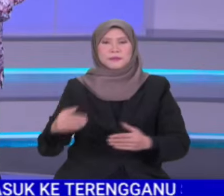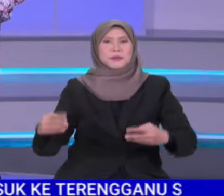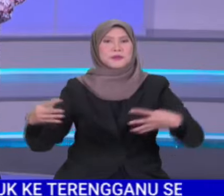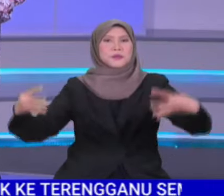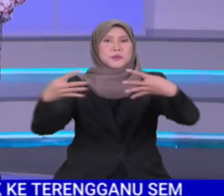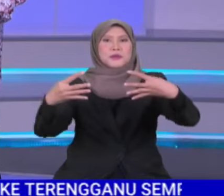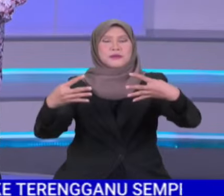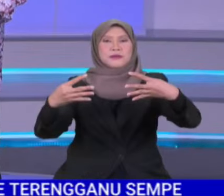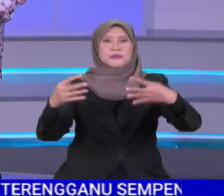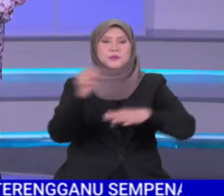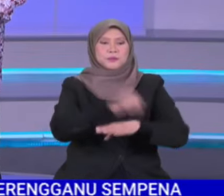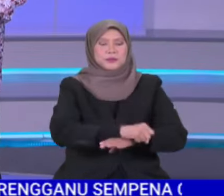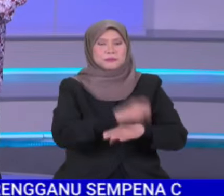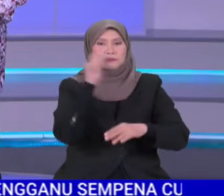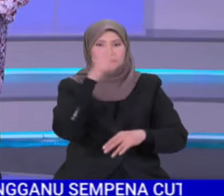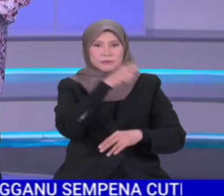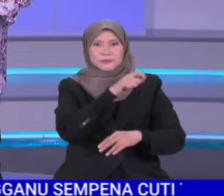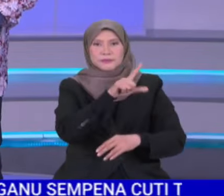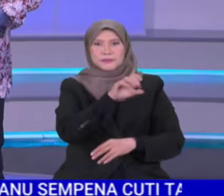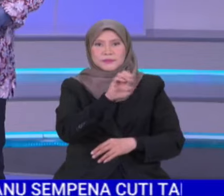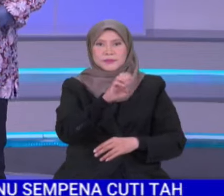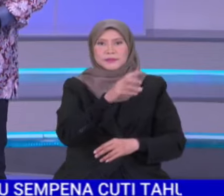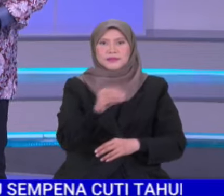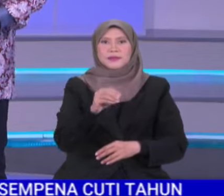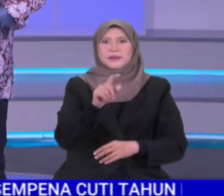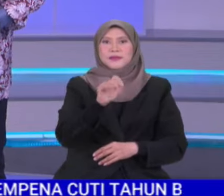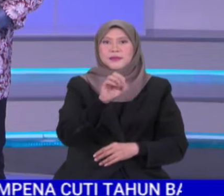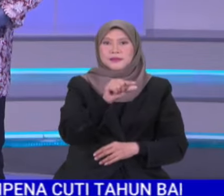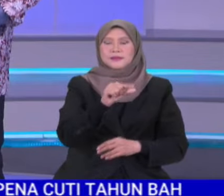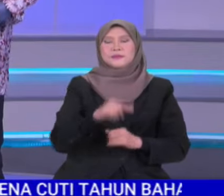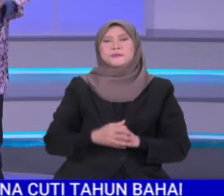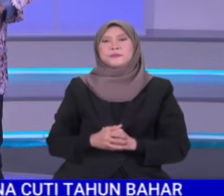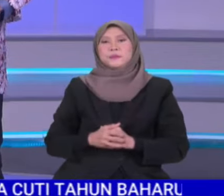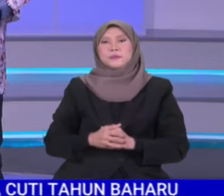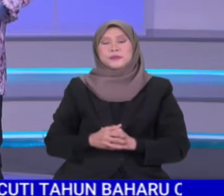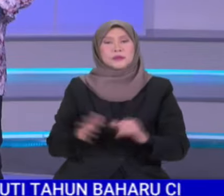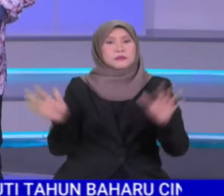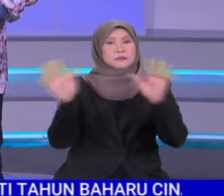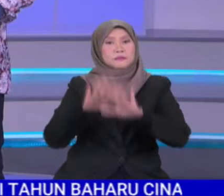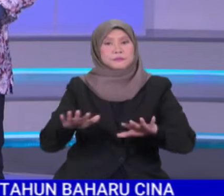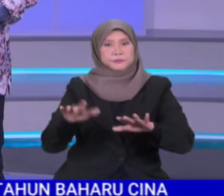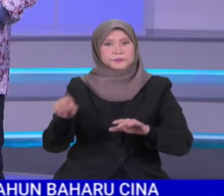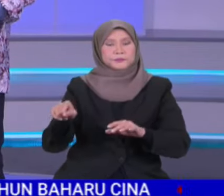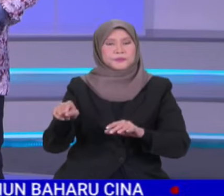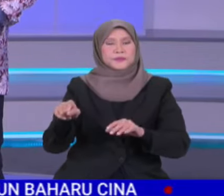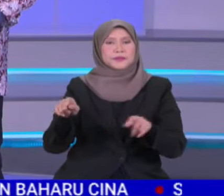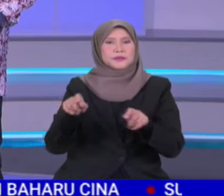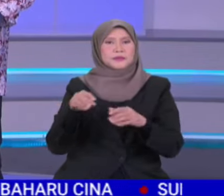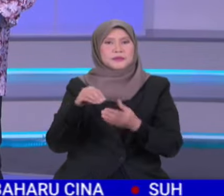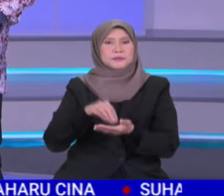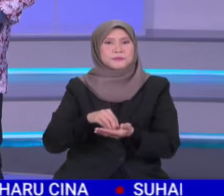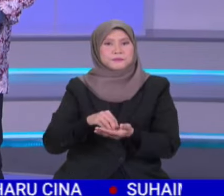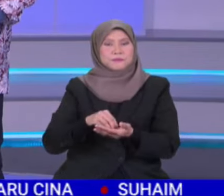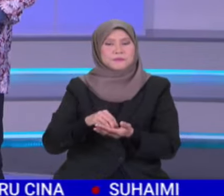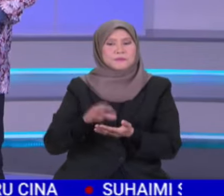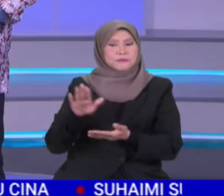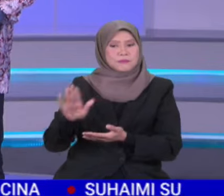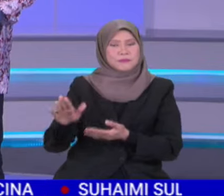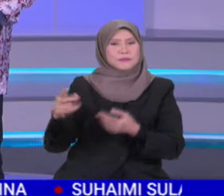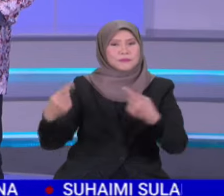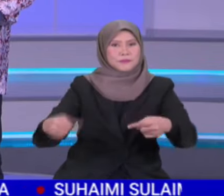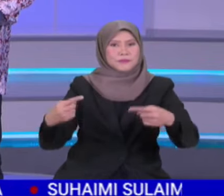selepas menumpaskan pasangan Taiwan, Li Chia Sin dan Tang Chung Sun. Aksi yang berlangsung di KD Jardaf Indoor Hall itu menyaksikan